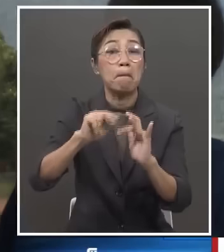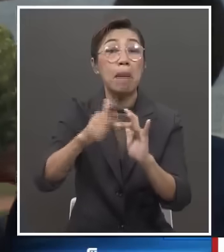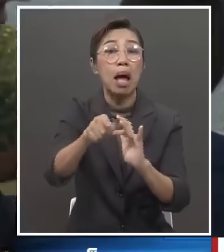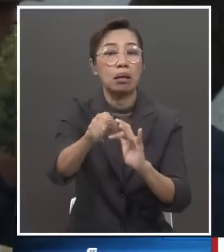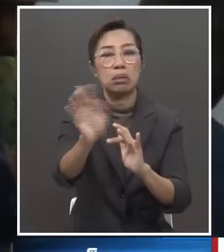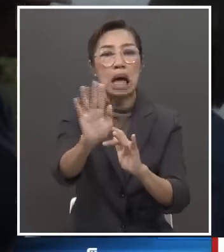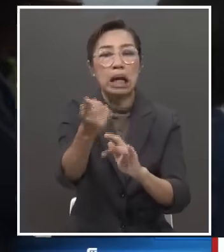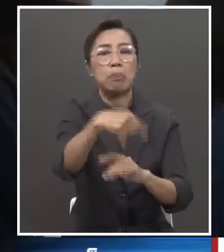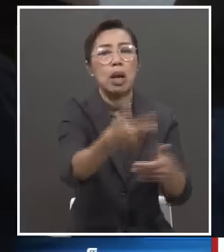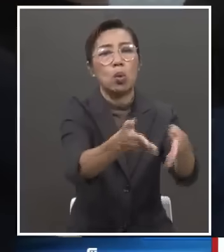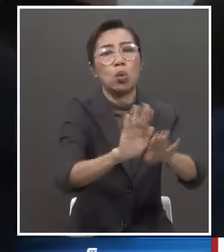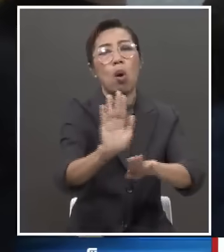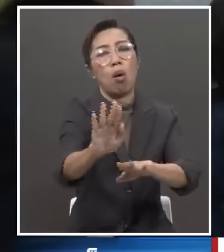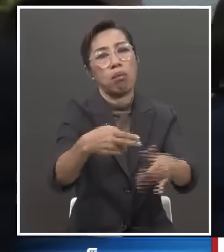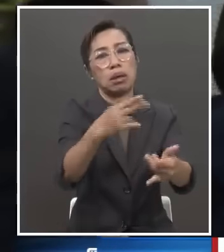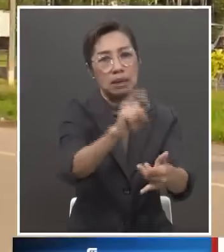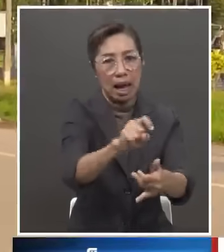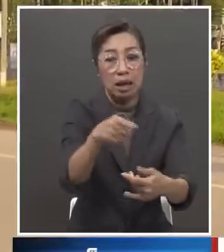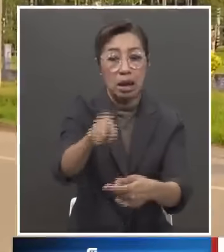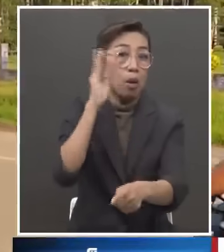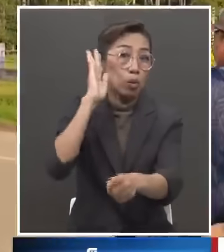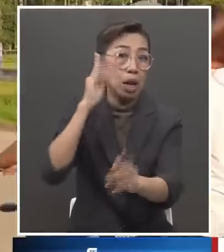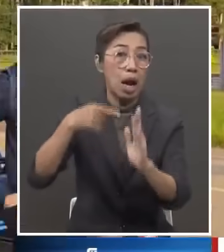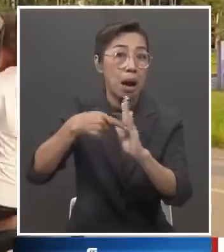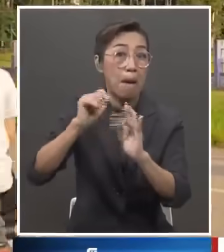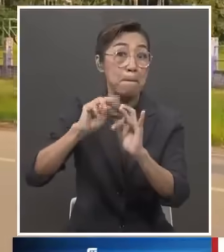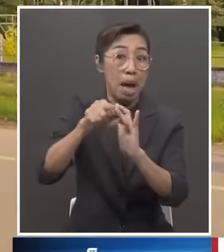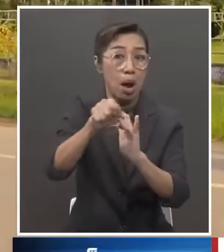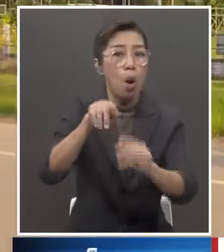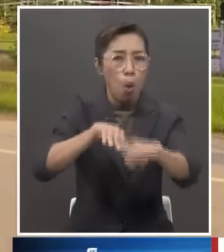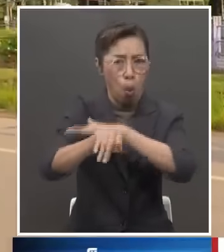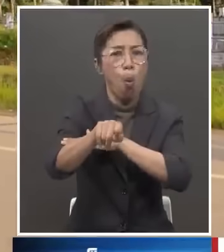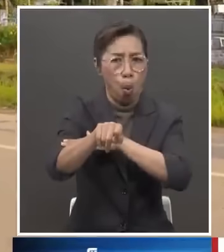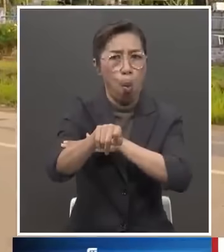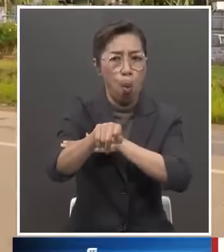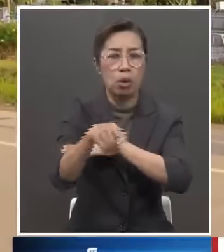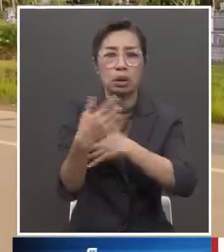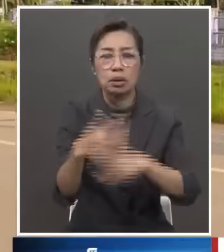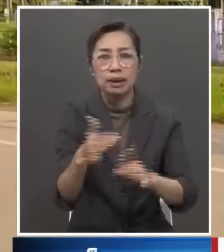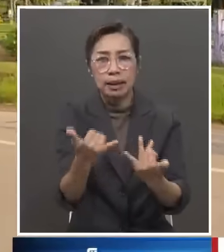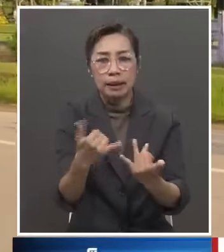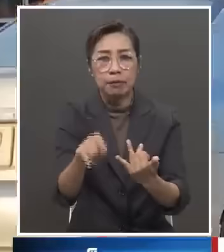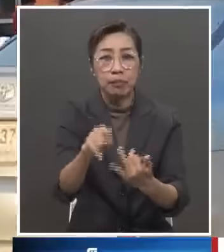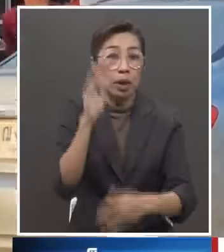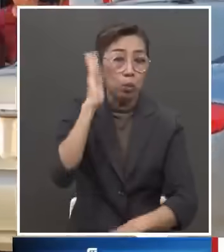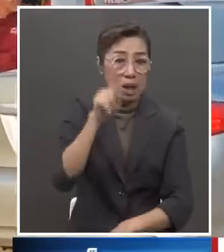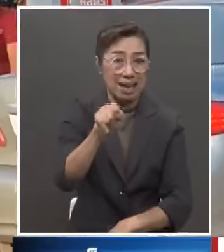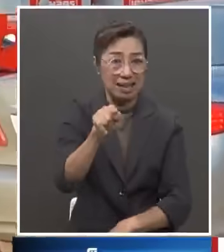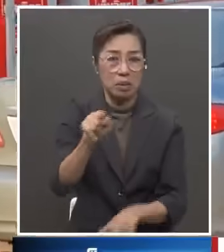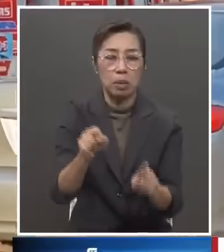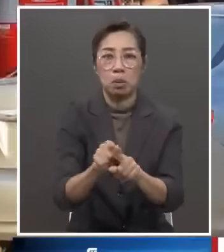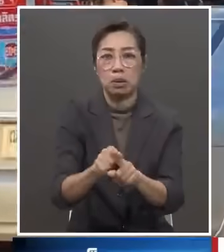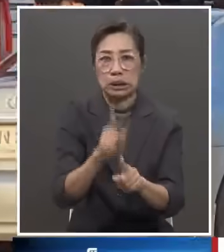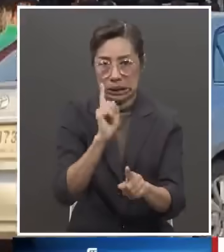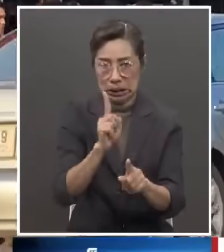วิสามัญเสียชีวิตในขณะที่ตัวของเสียบแป้งเองตอนนี้ก็ยังคงหลบหนีอยู่นะอือหลบหนีอยู่แล้วก็เสียบแป้งเองเนี่ยโอ้โหเป็นผู้ต้อง